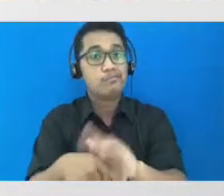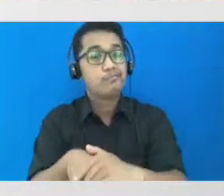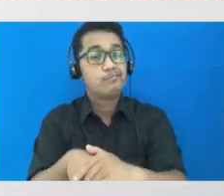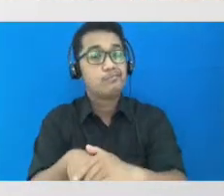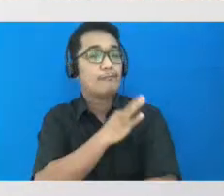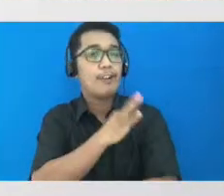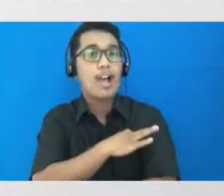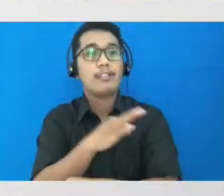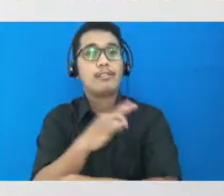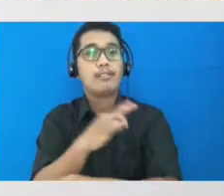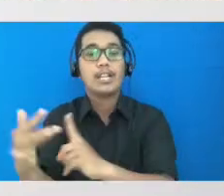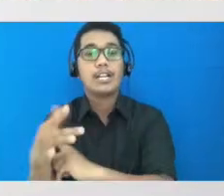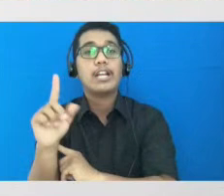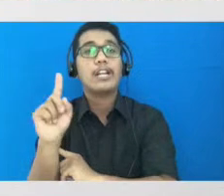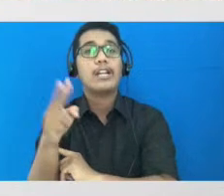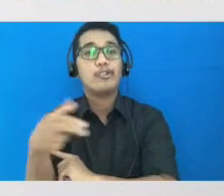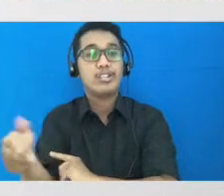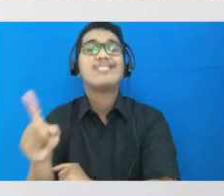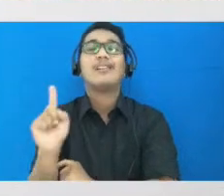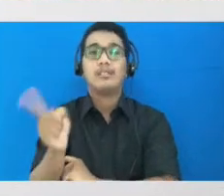Indonesia maupun juga agar